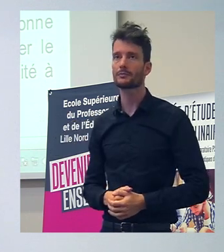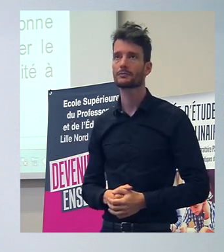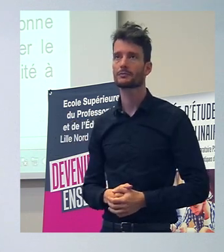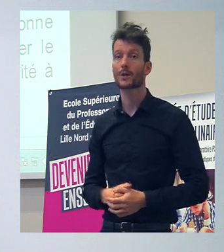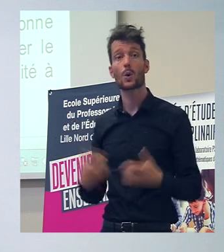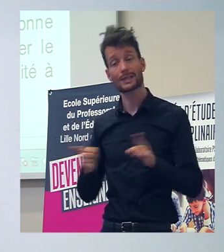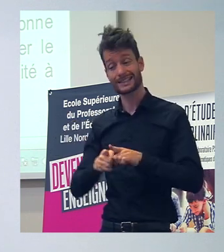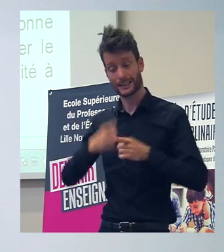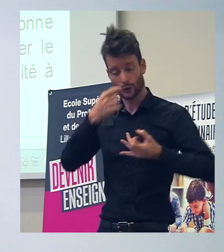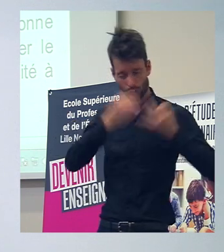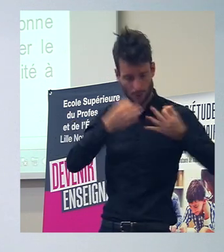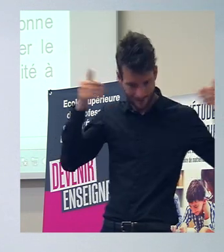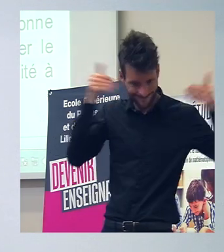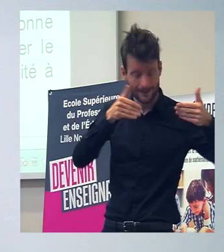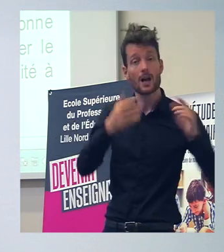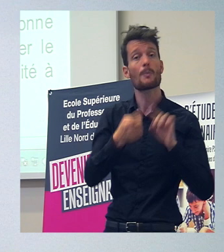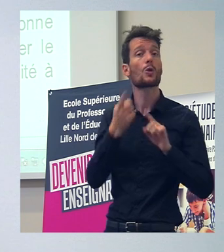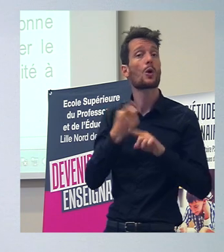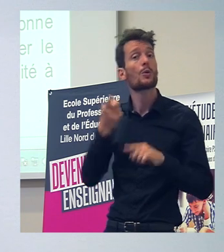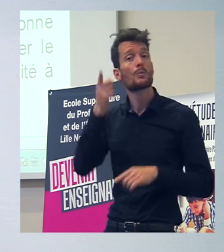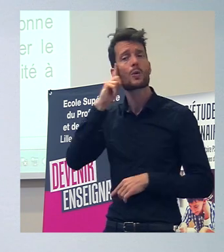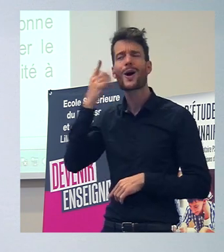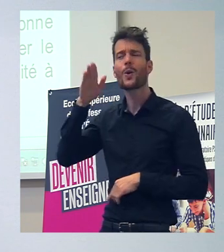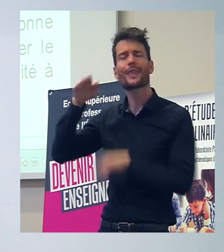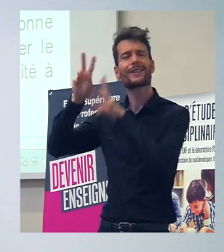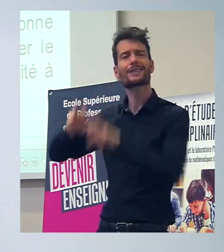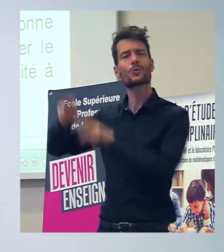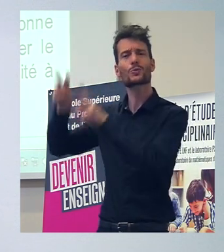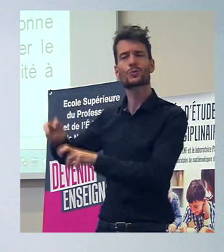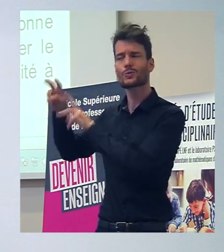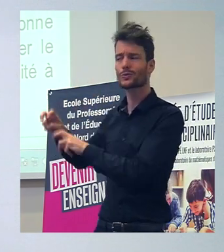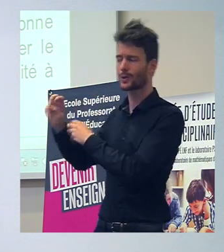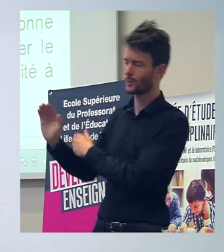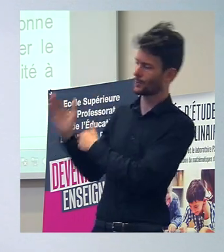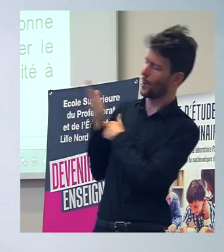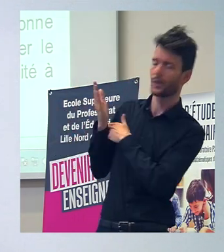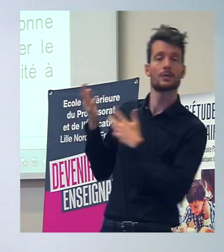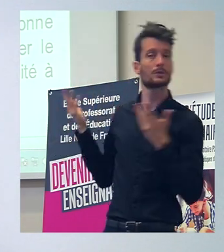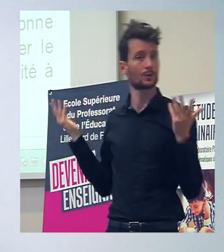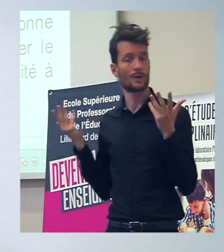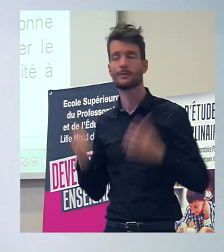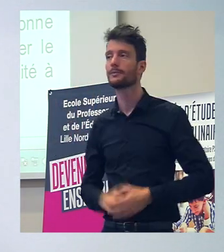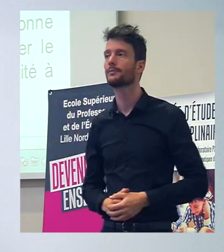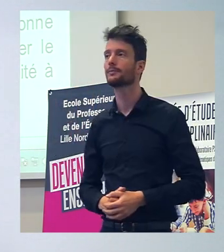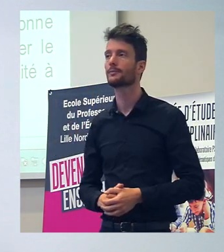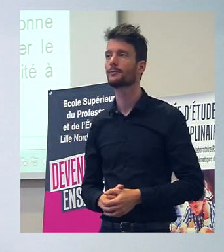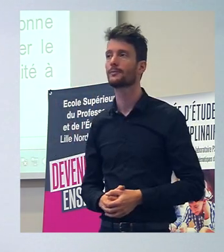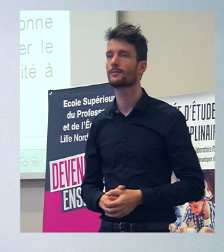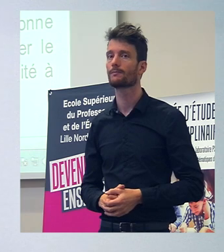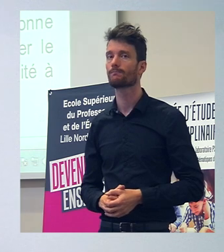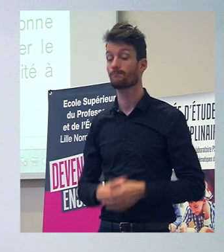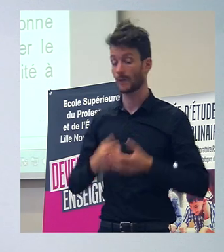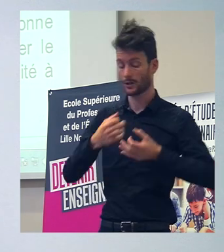le jugement parce que d'autres études ont montré qu'il y a une bonne corrélation entre le développement